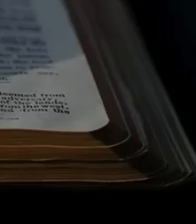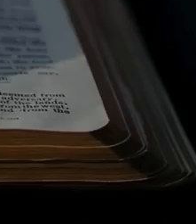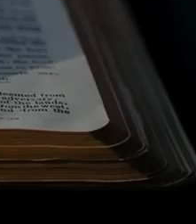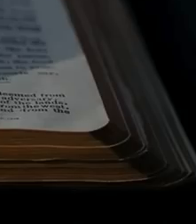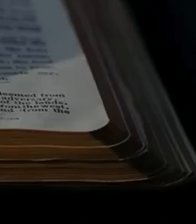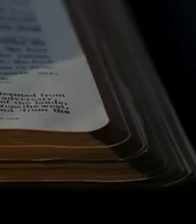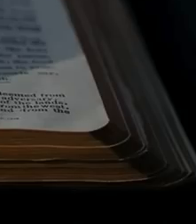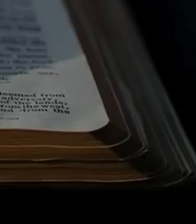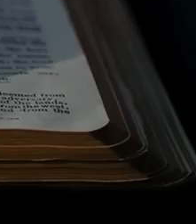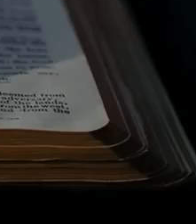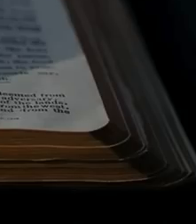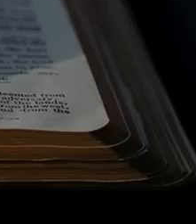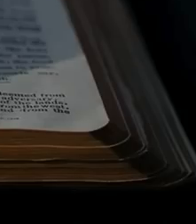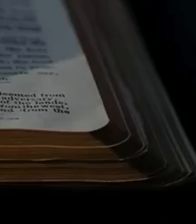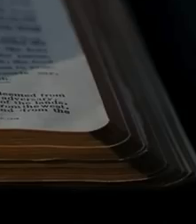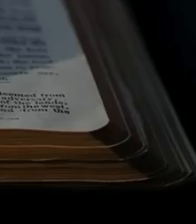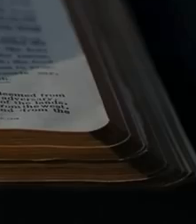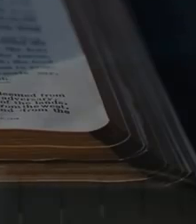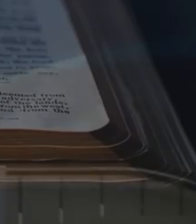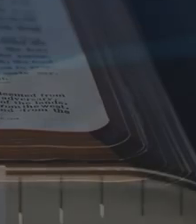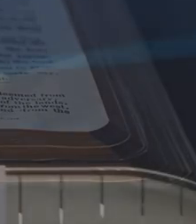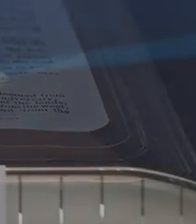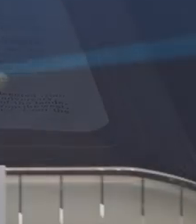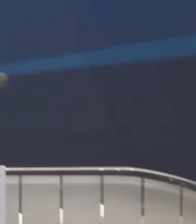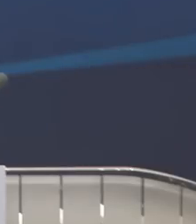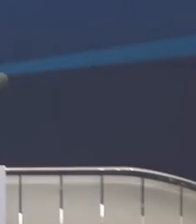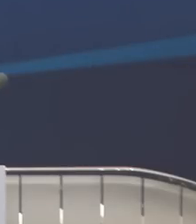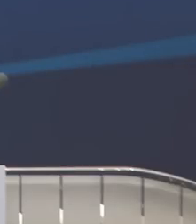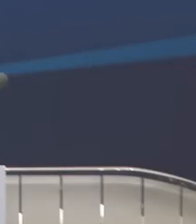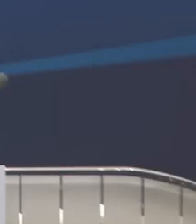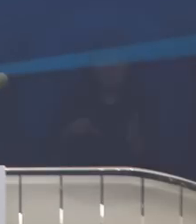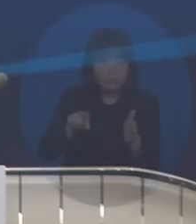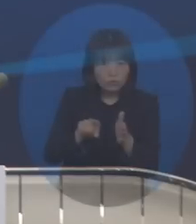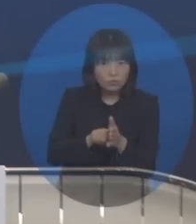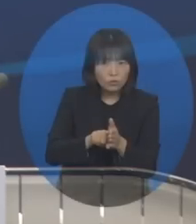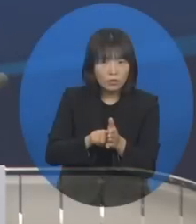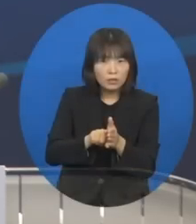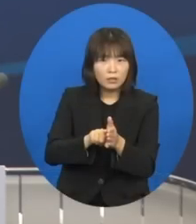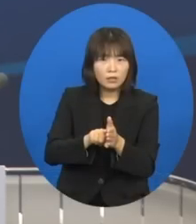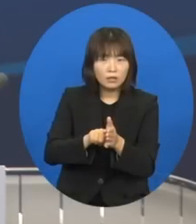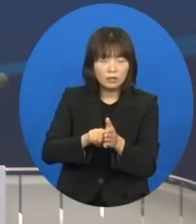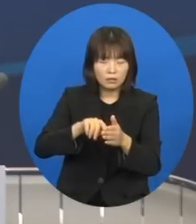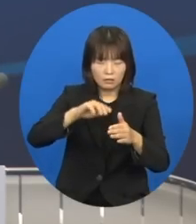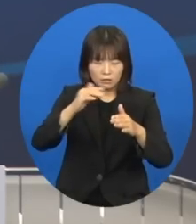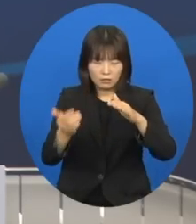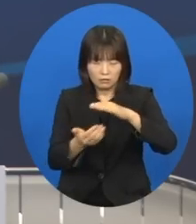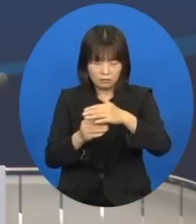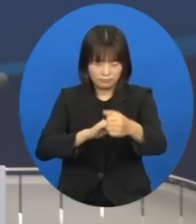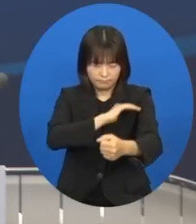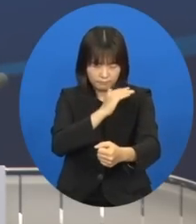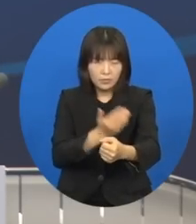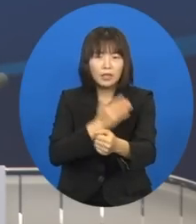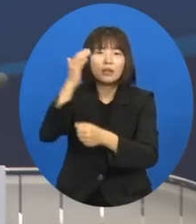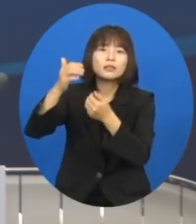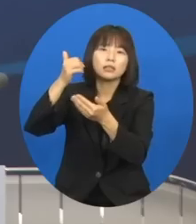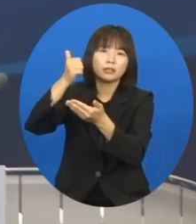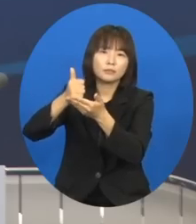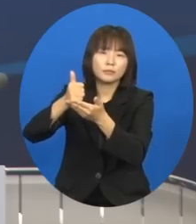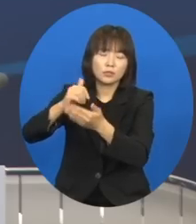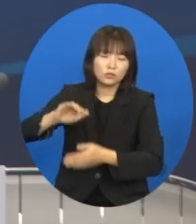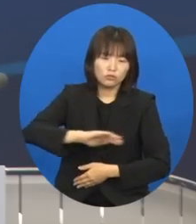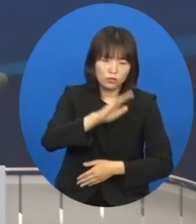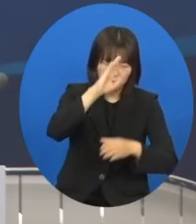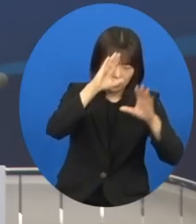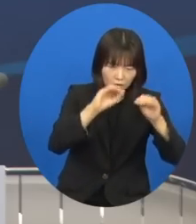보세요. 하나님 우리를 위해서 스스로 전지전능하신 하나님이 우리의 치료를 위해서 미리 예비하고